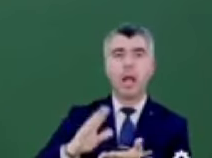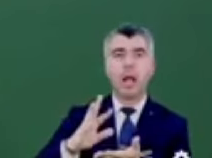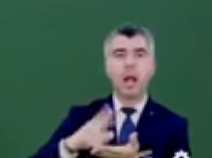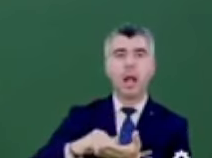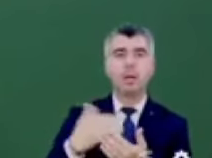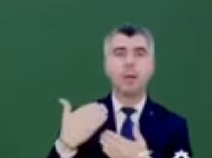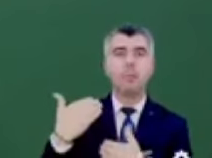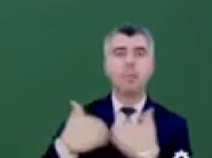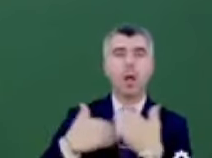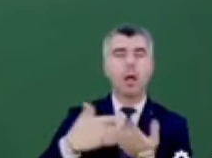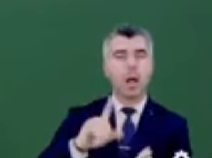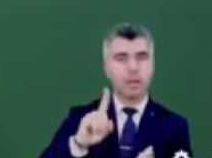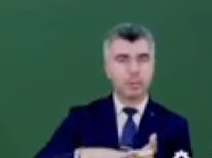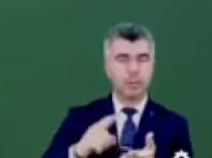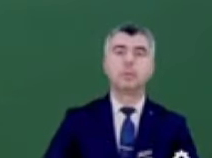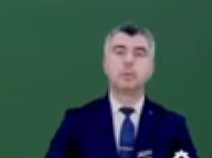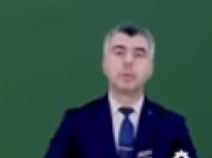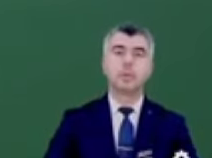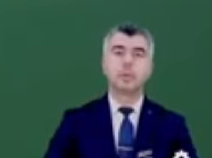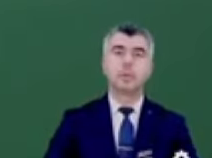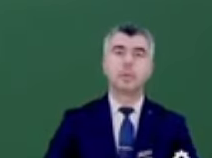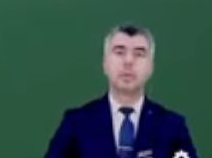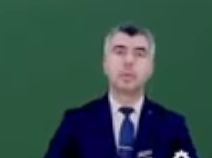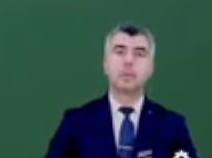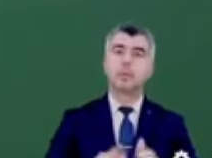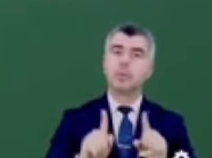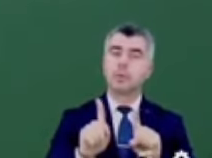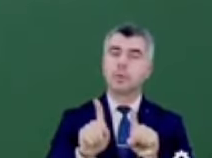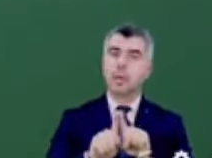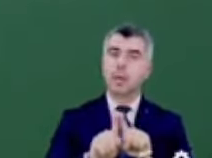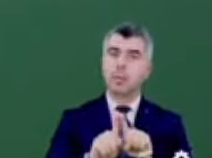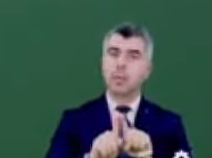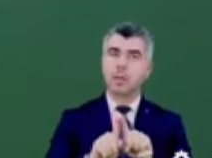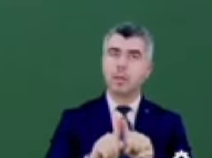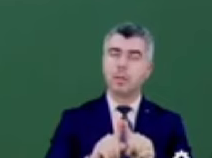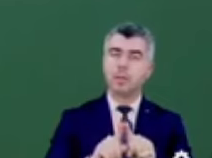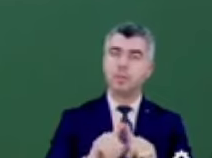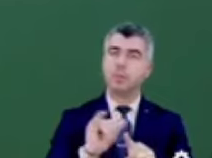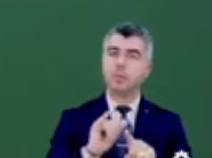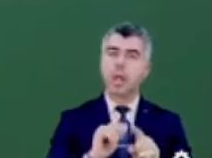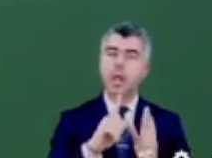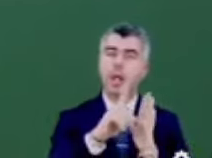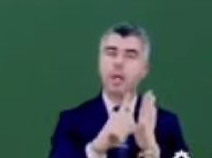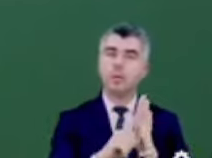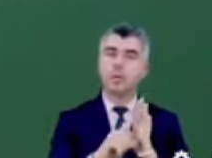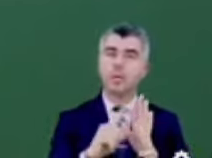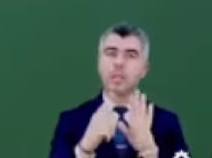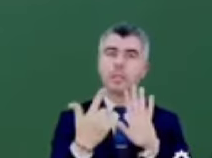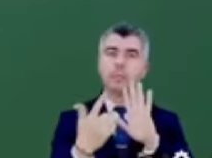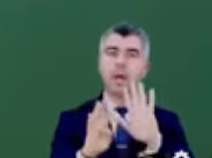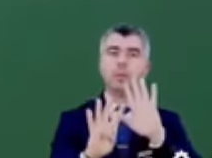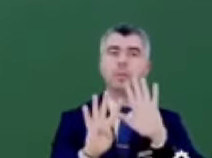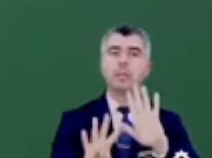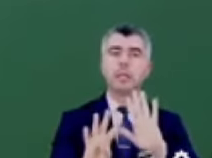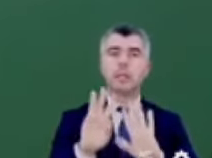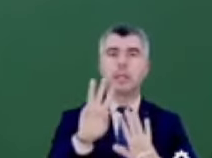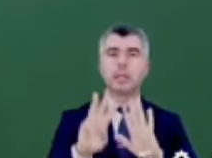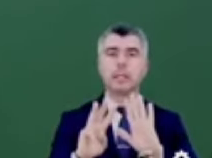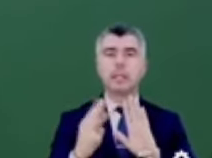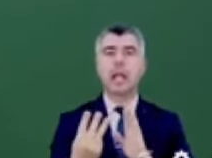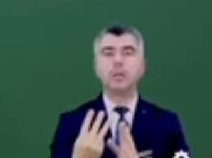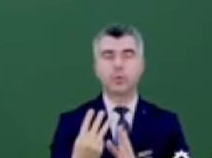وضعيه اعاقه واللي تيجي تنزيلا تفعيل لاحكام القانون 97 13